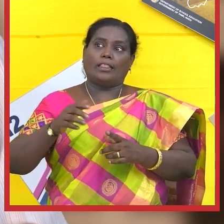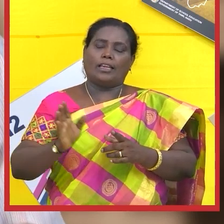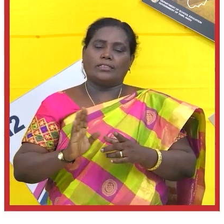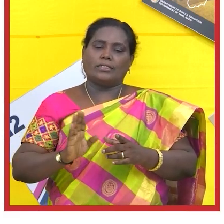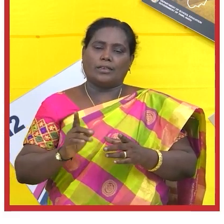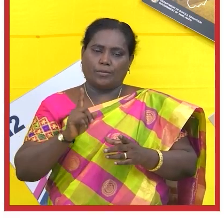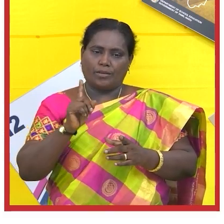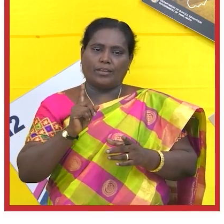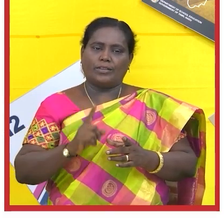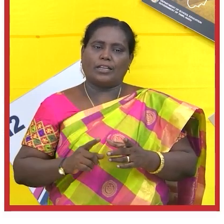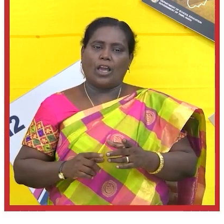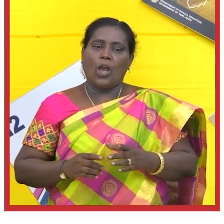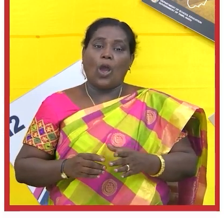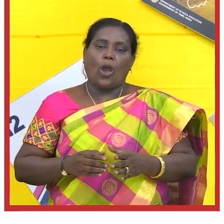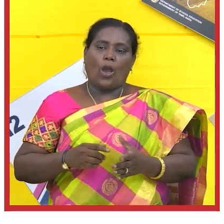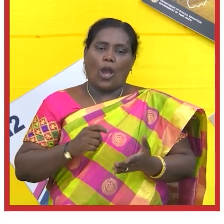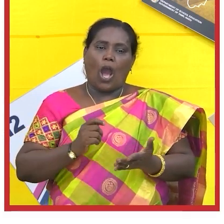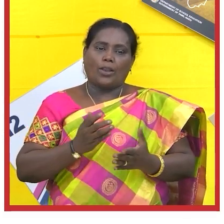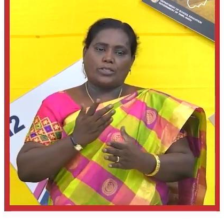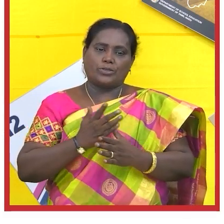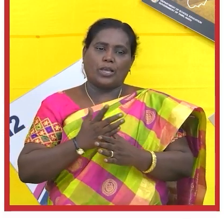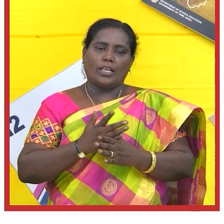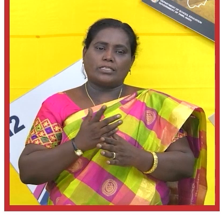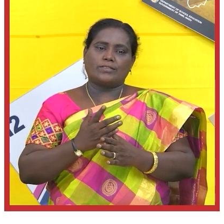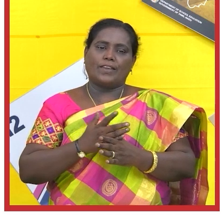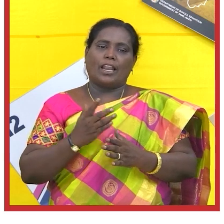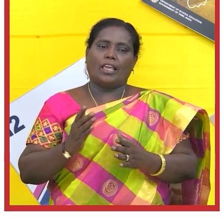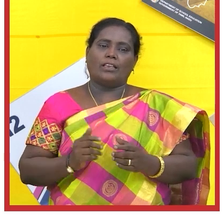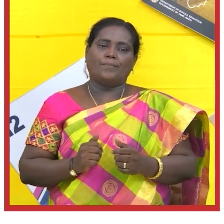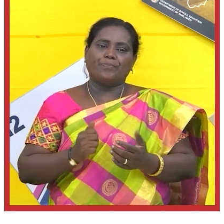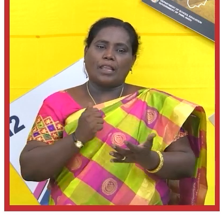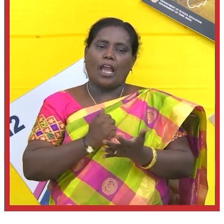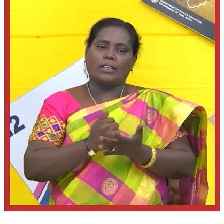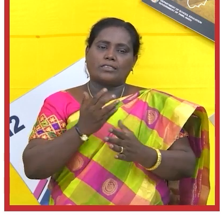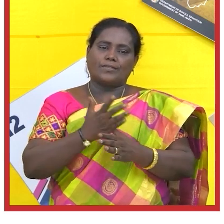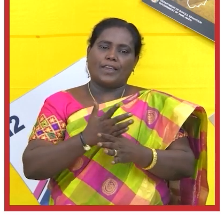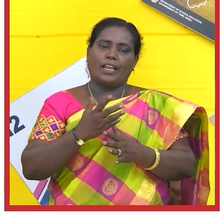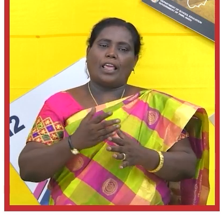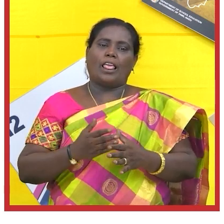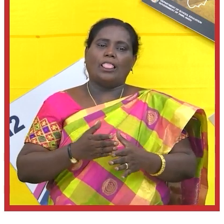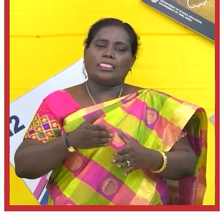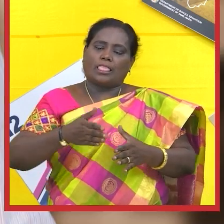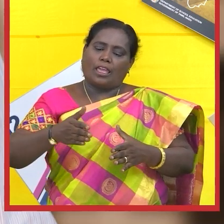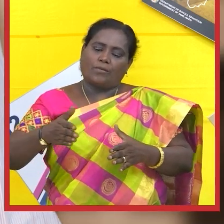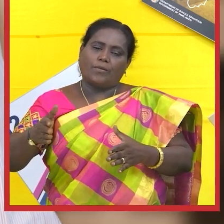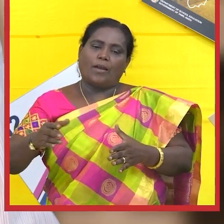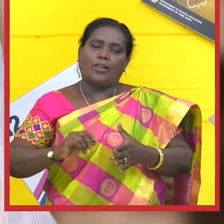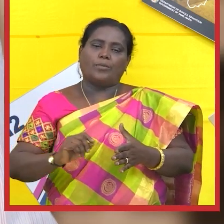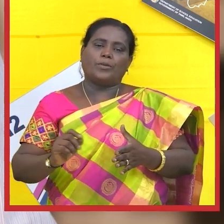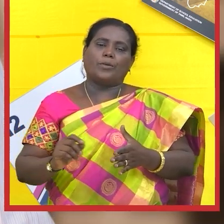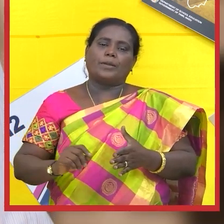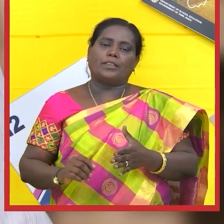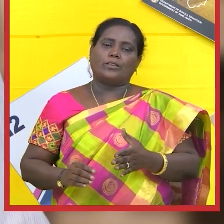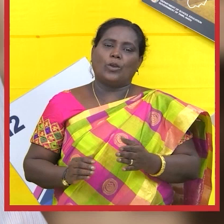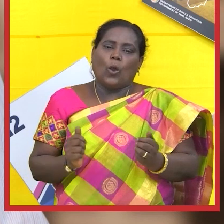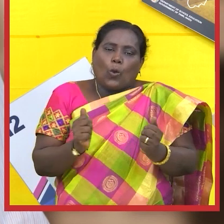அதாவது அரசு அதிகாரிகளை தேர்வு செய்வதற்காக பணியாளர் தேர்வு வாரியம் அமைக்கிறது நீதிக்கட்சி ஒடுக்கப்பட்ட மக்கள்